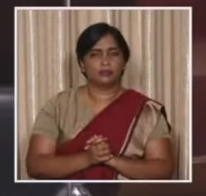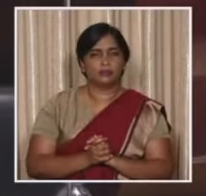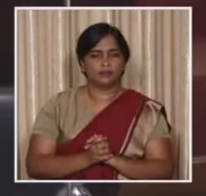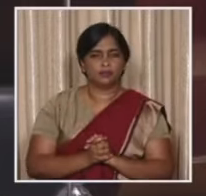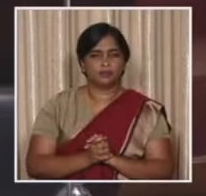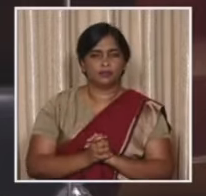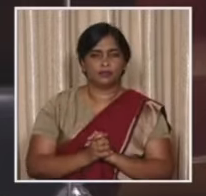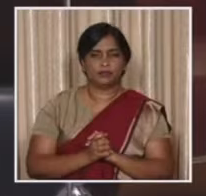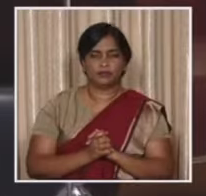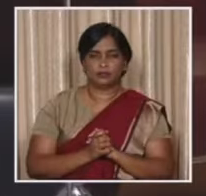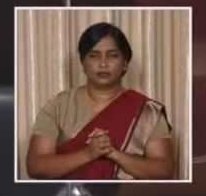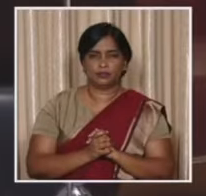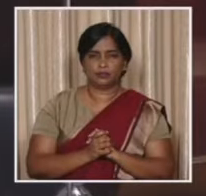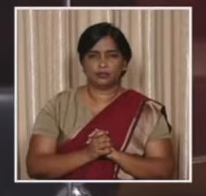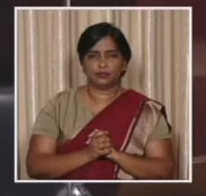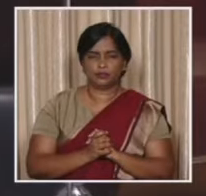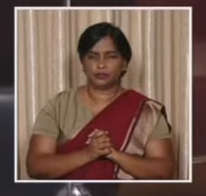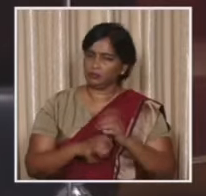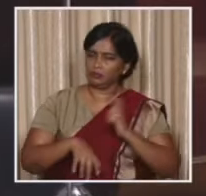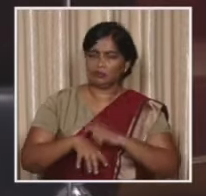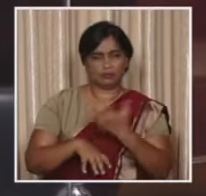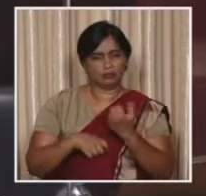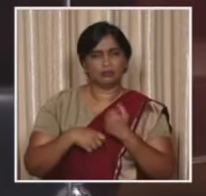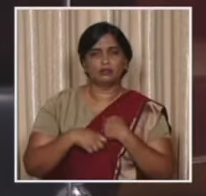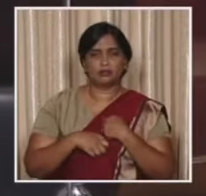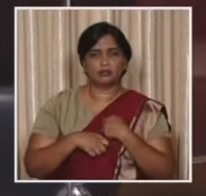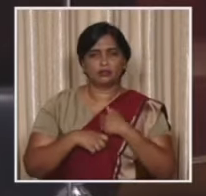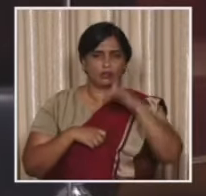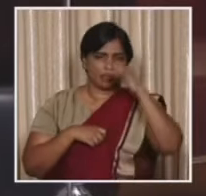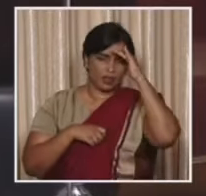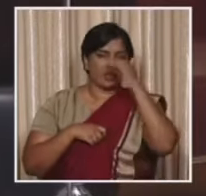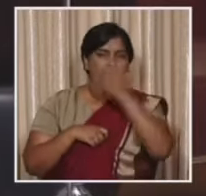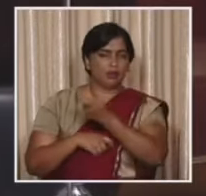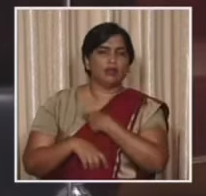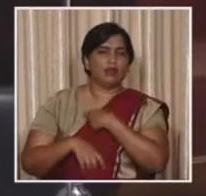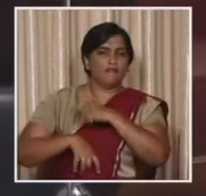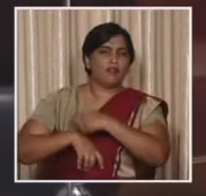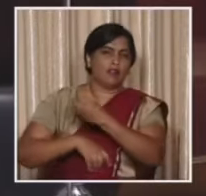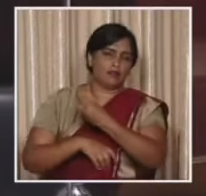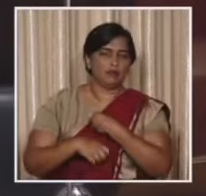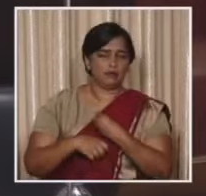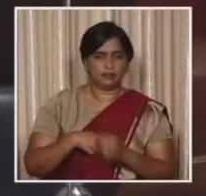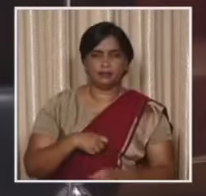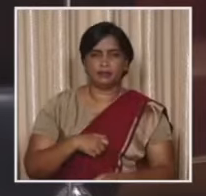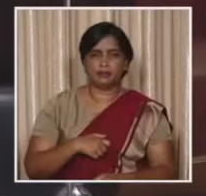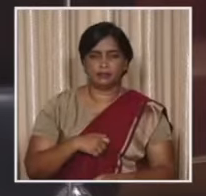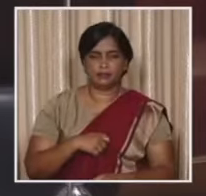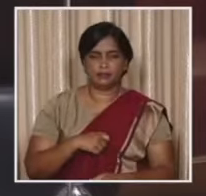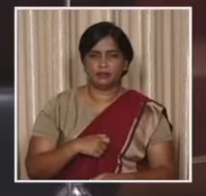කරුමන්තවන්ත මිනිත්තු දෙකක් කාලේ. නෑ මං ගන්නවා බට අපේ නායකතුමා කිව්වා එතුමාගේ වෙලා ගන්න කියලා.